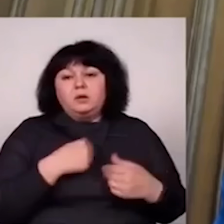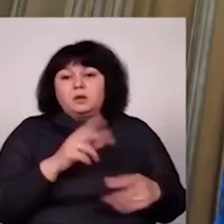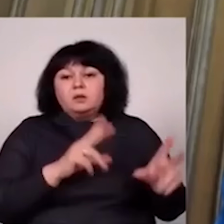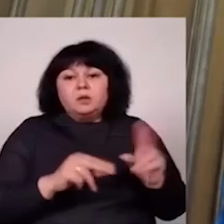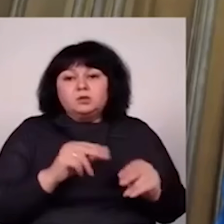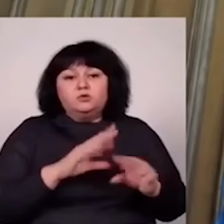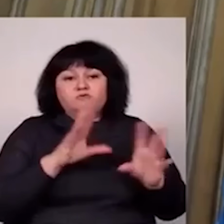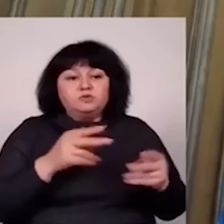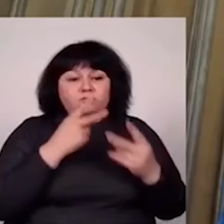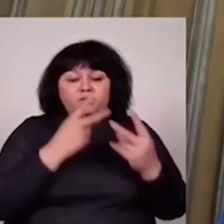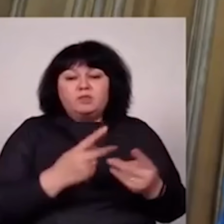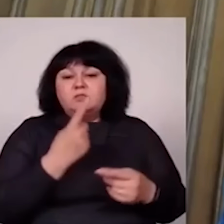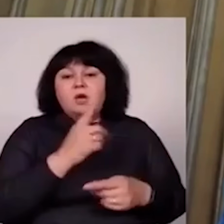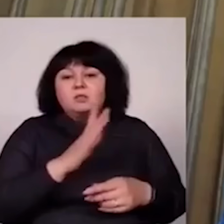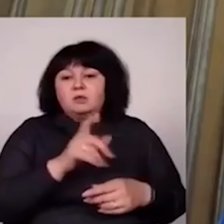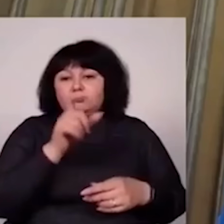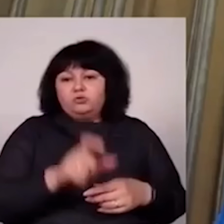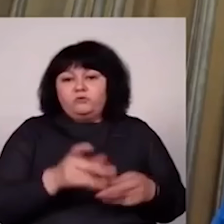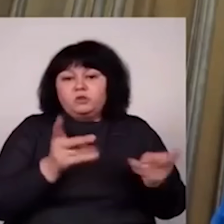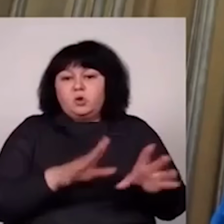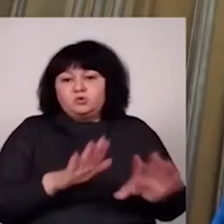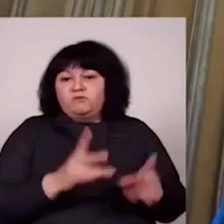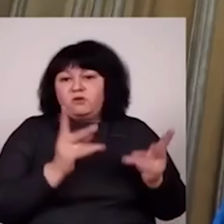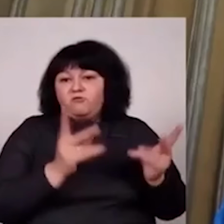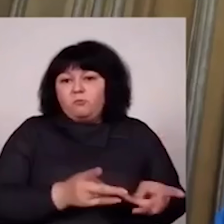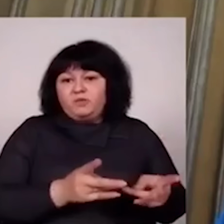все видят, что ни одного человека не оставили в беде.